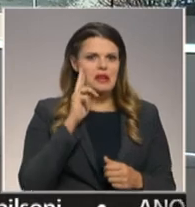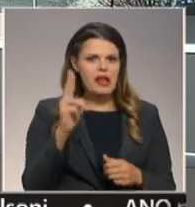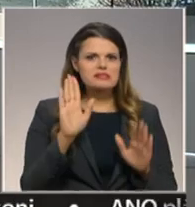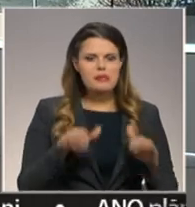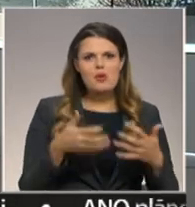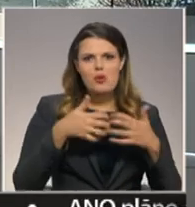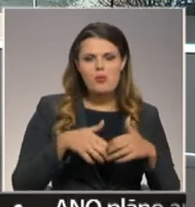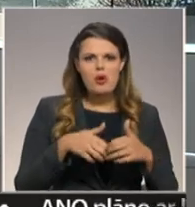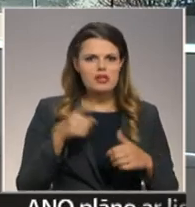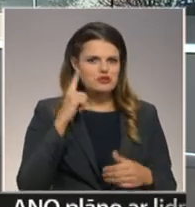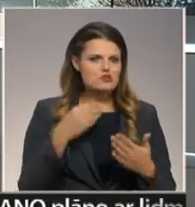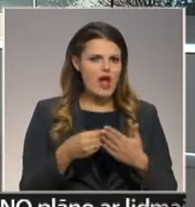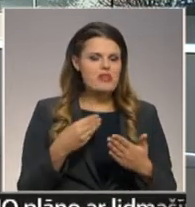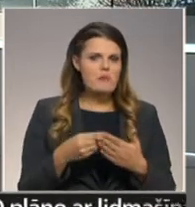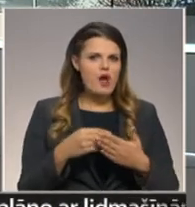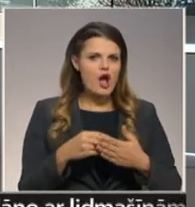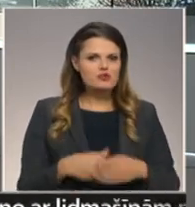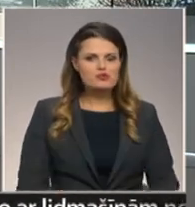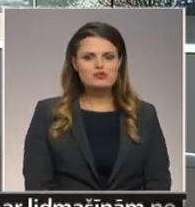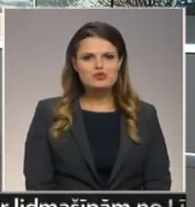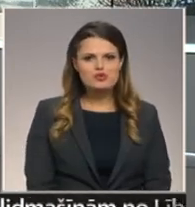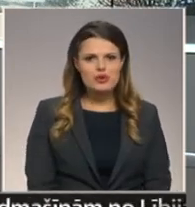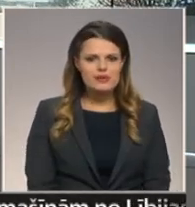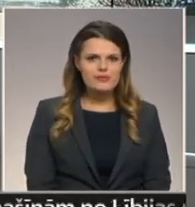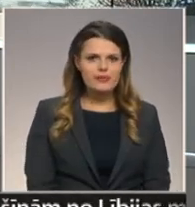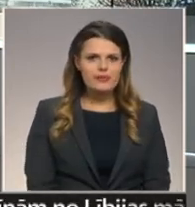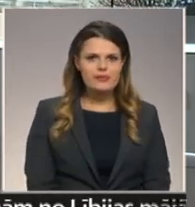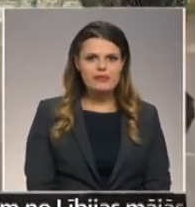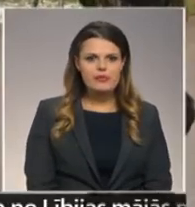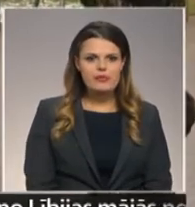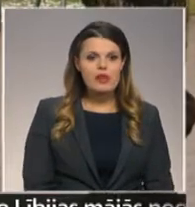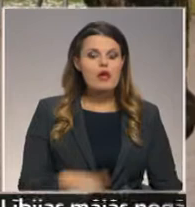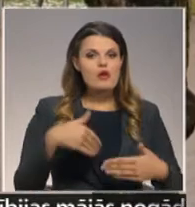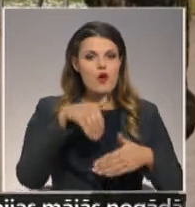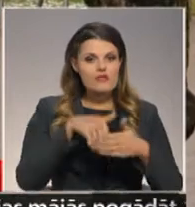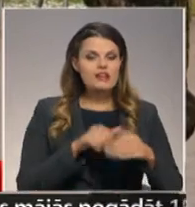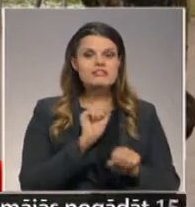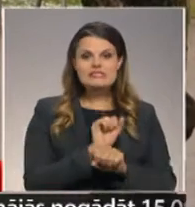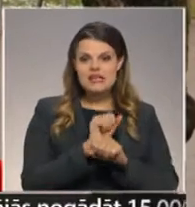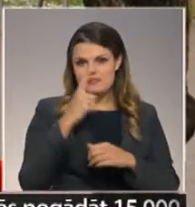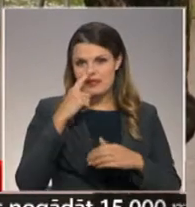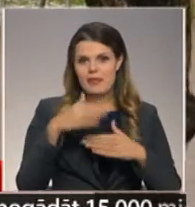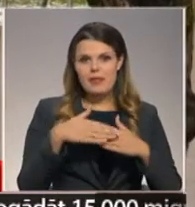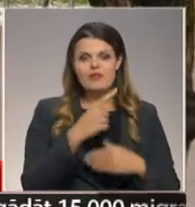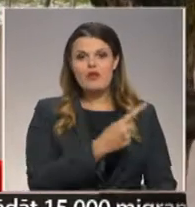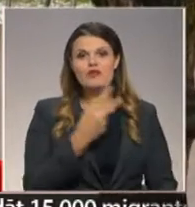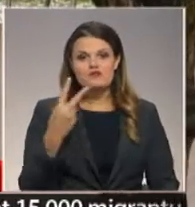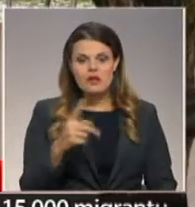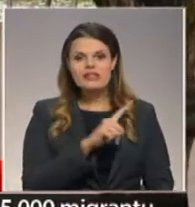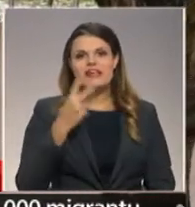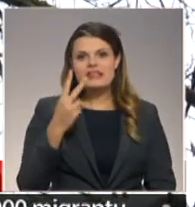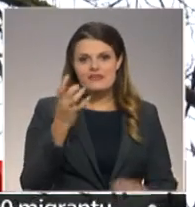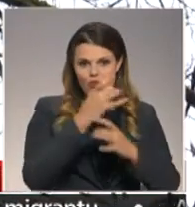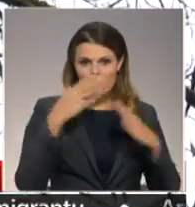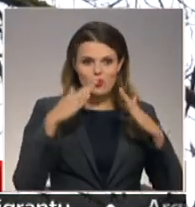par politisku izrēķināšanos, skaidro Devās TV Spektrs. Jau vēsturiski Salaspilī netālu viens no otra atrodas divi